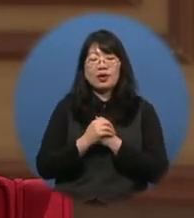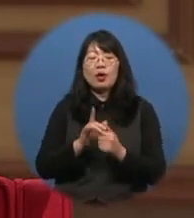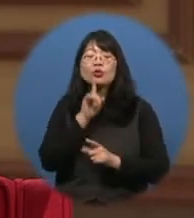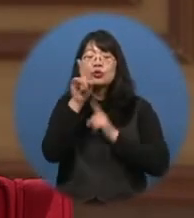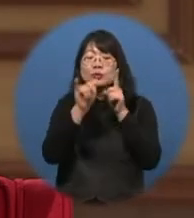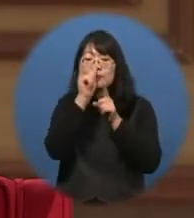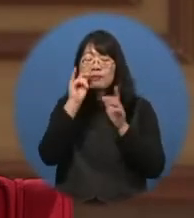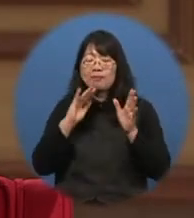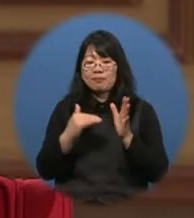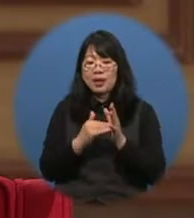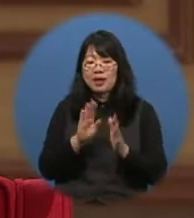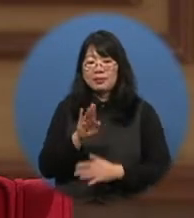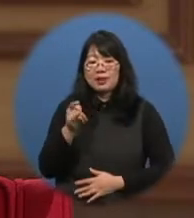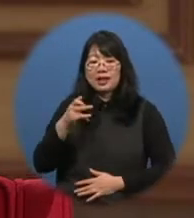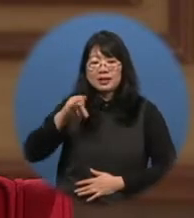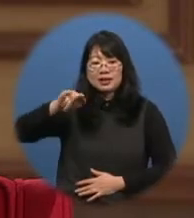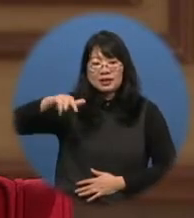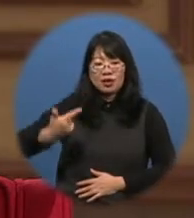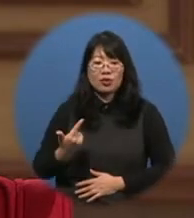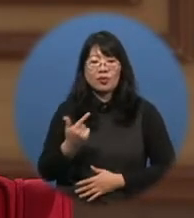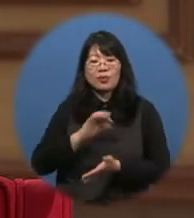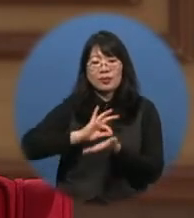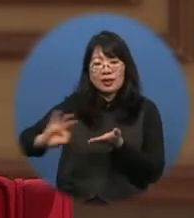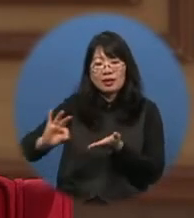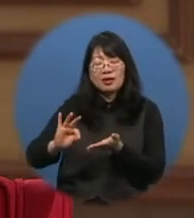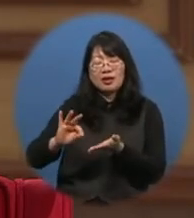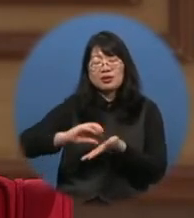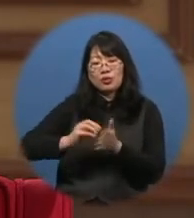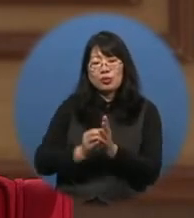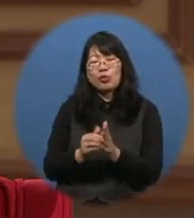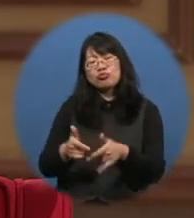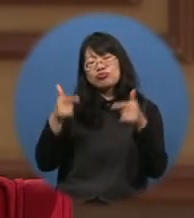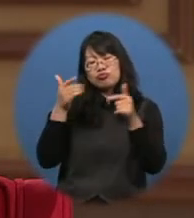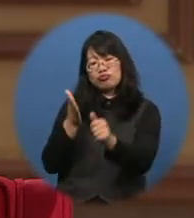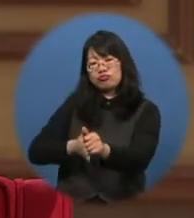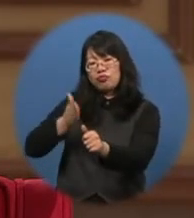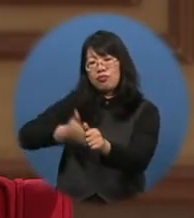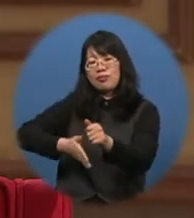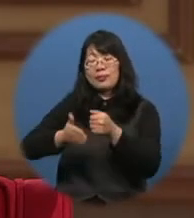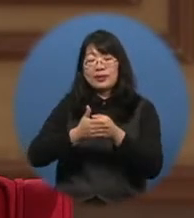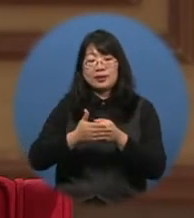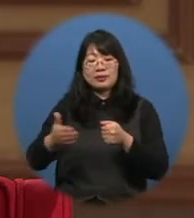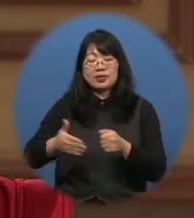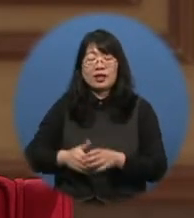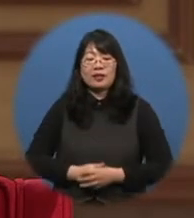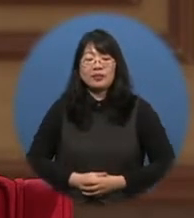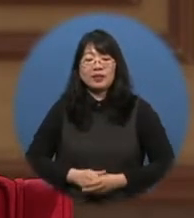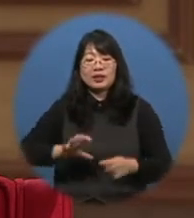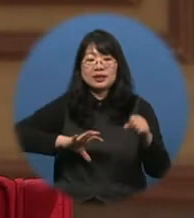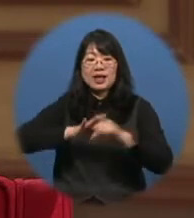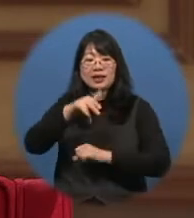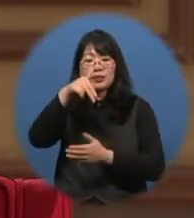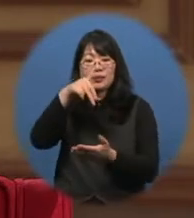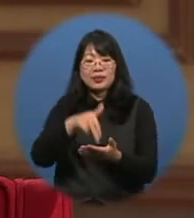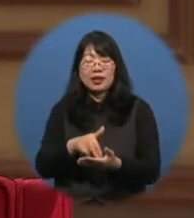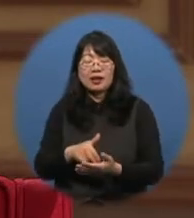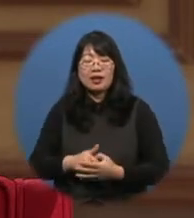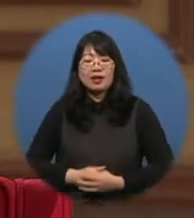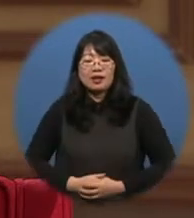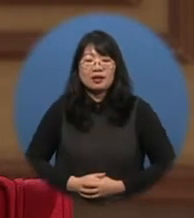주문이 옵니다. 베이컨 그 소모량을 좀 늘려달라고. 예. 그래서 세계적으로 이제